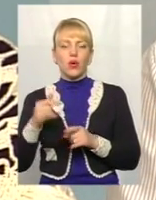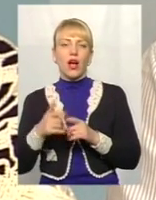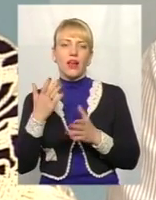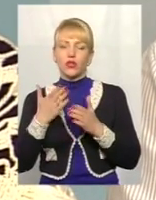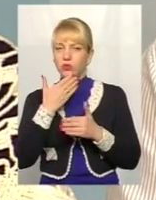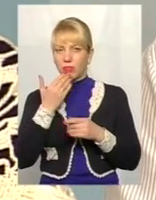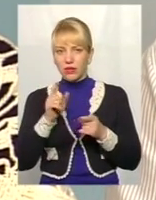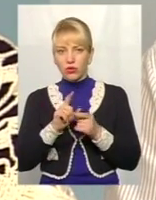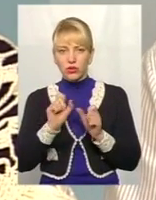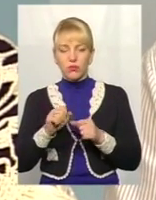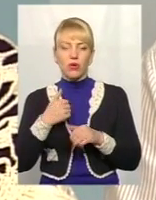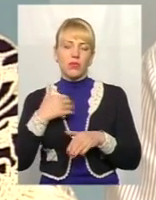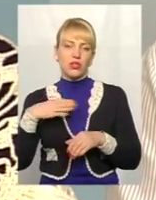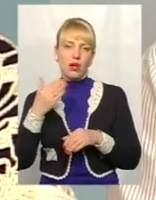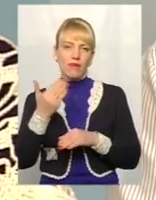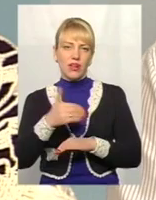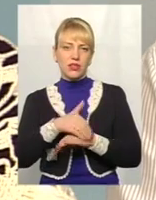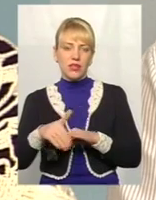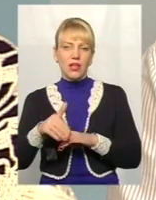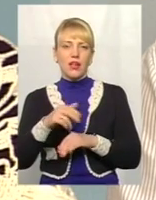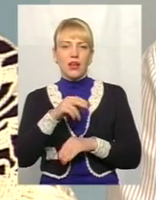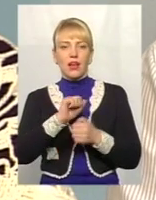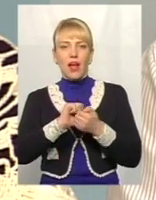чекаємо місто Хмельницький, вулиця Кам'янецька,